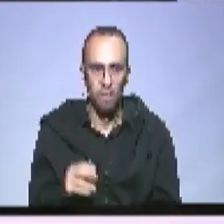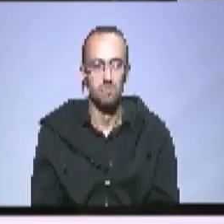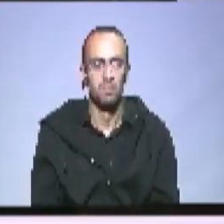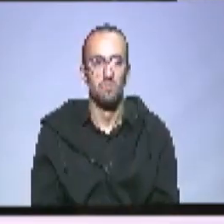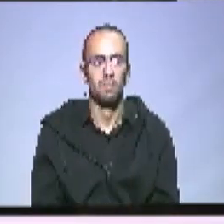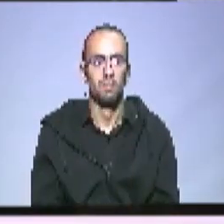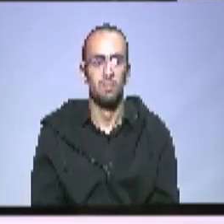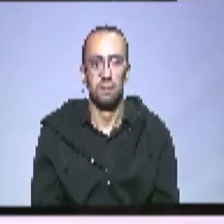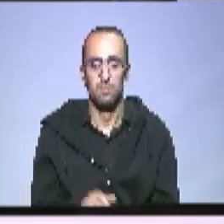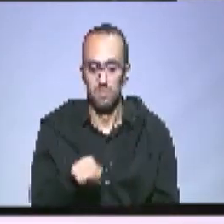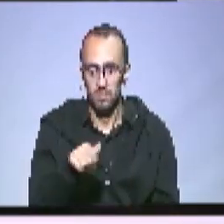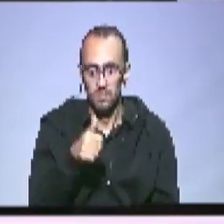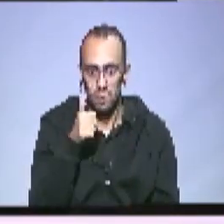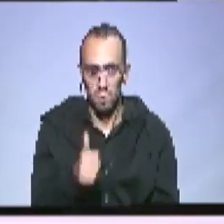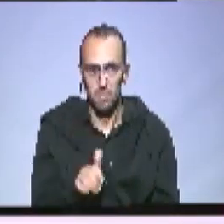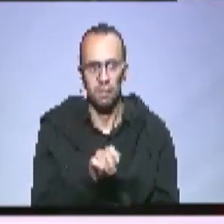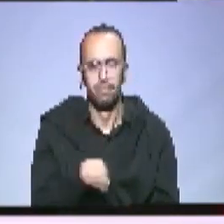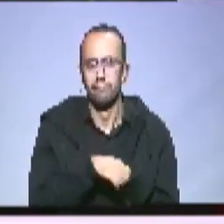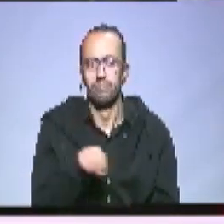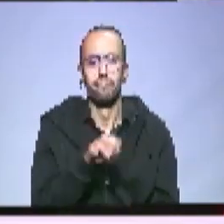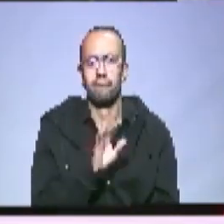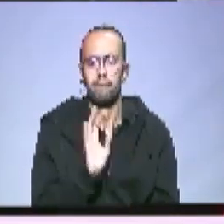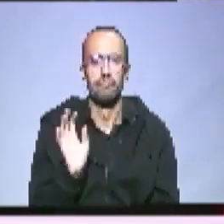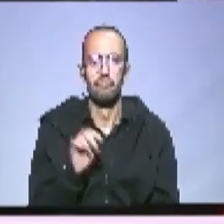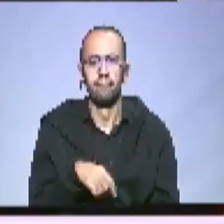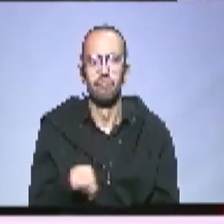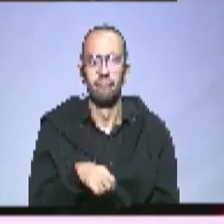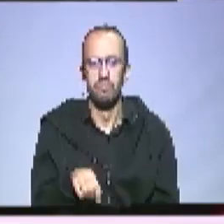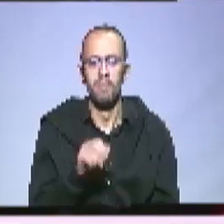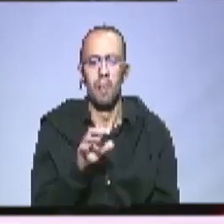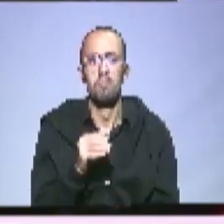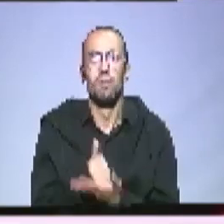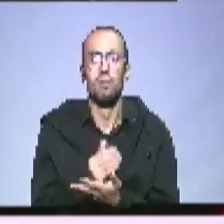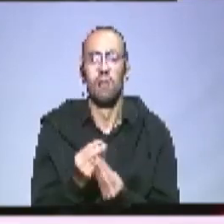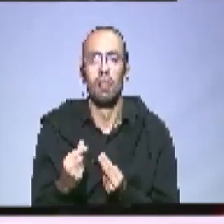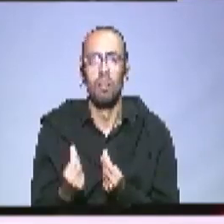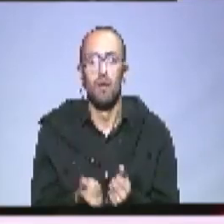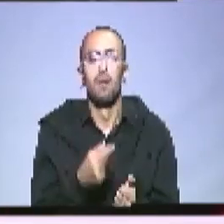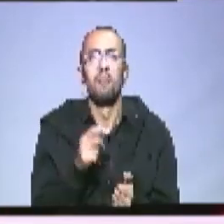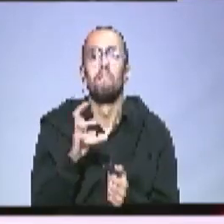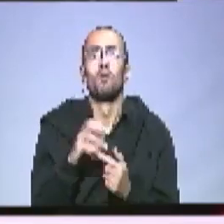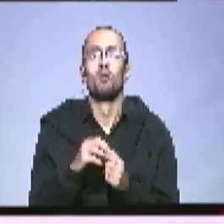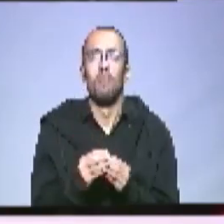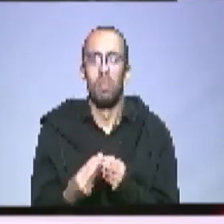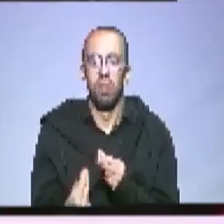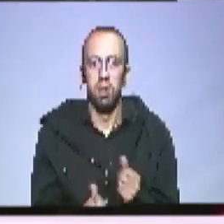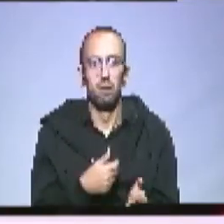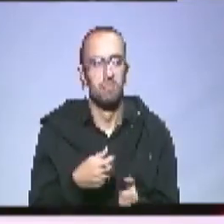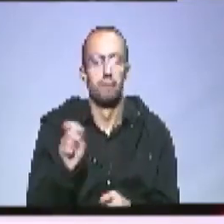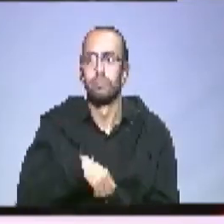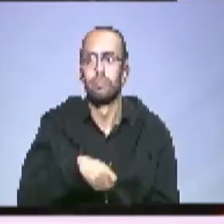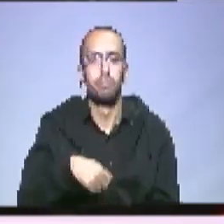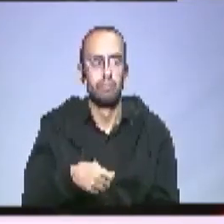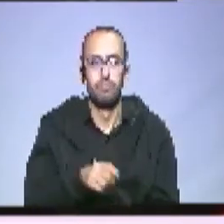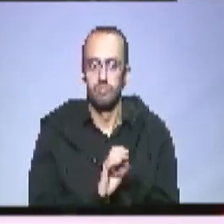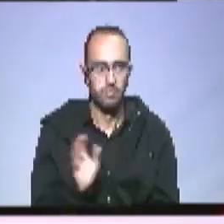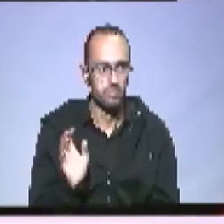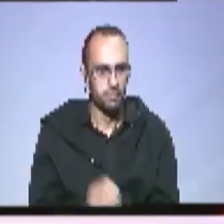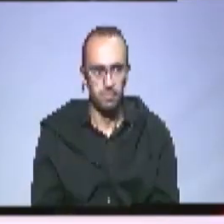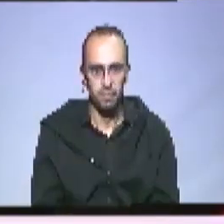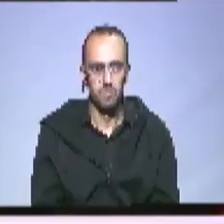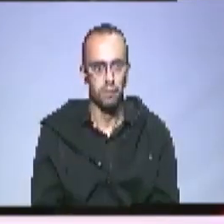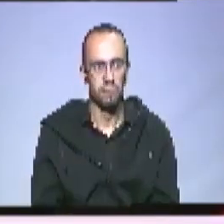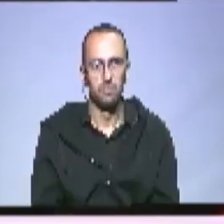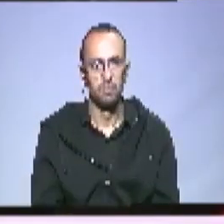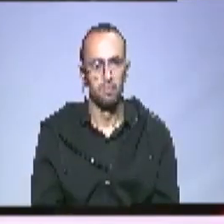يعني اول مرحله هي اللي بتاخد شويه وقت، بس عشان نكرمل البصل. بس ندي الطعم، لان هو اللي هيدي الطعم بتاع الليله دي كلها. ماشي، بعد كده بقى الخضار